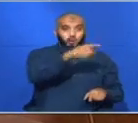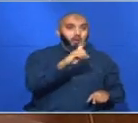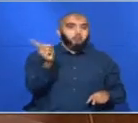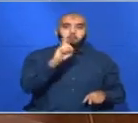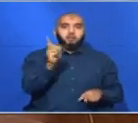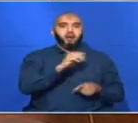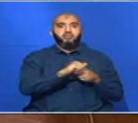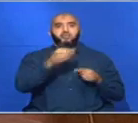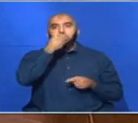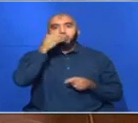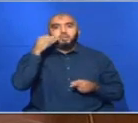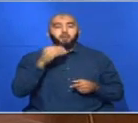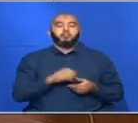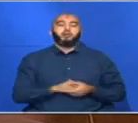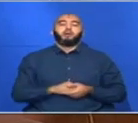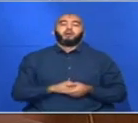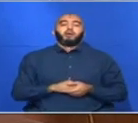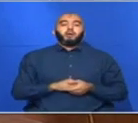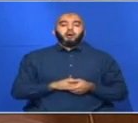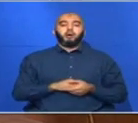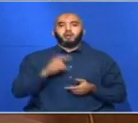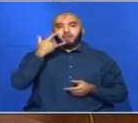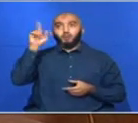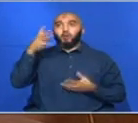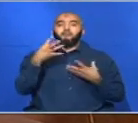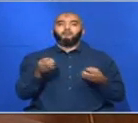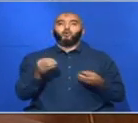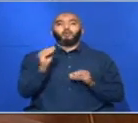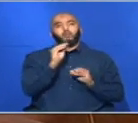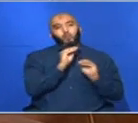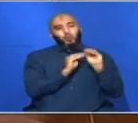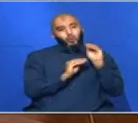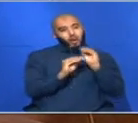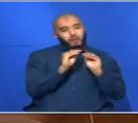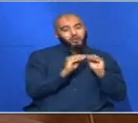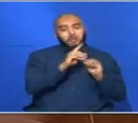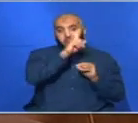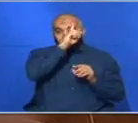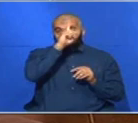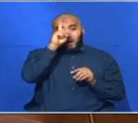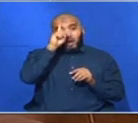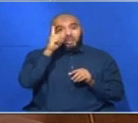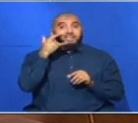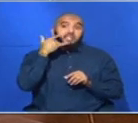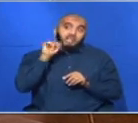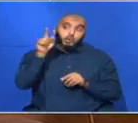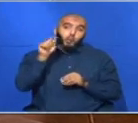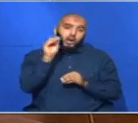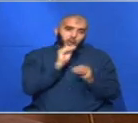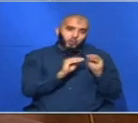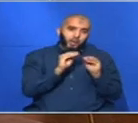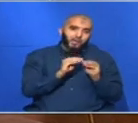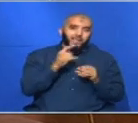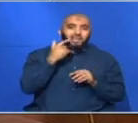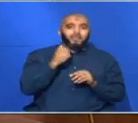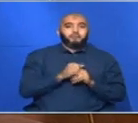ترجم ان كنت ترجو البر عندما تبرى اقضي الايام ولو